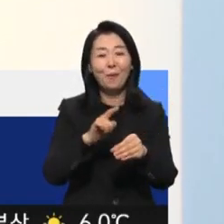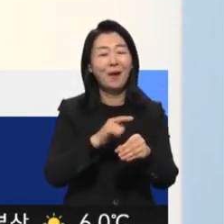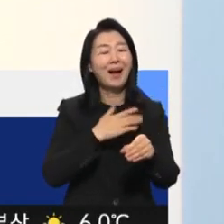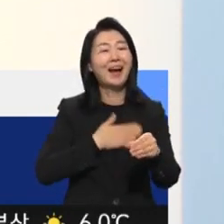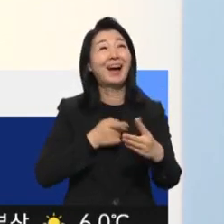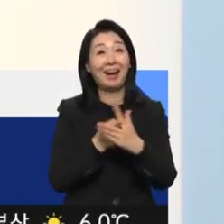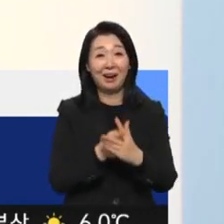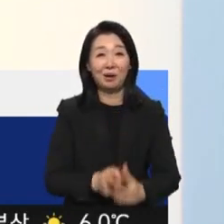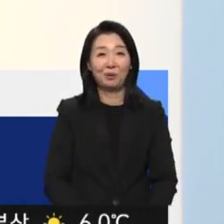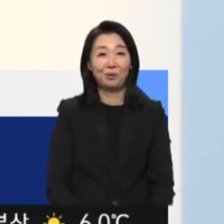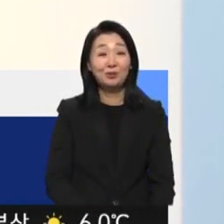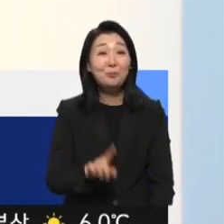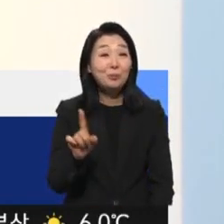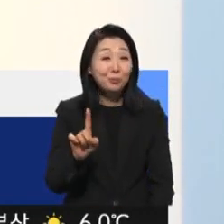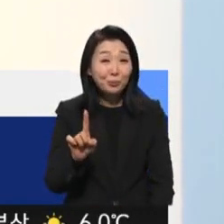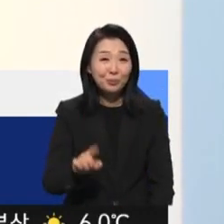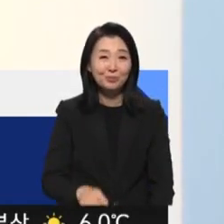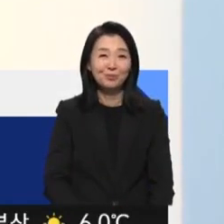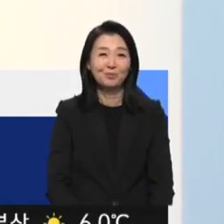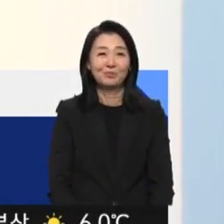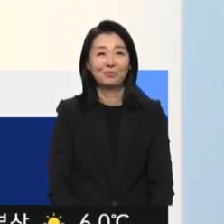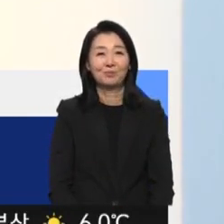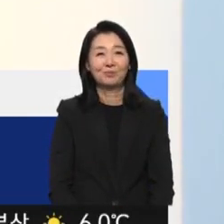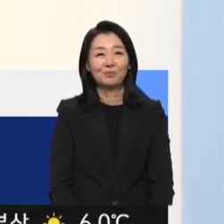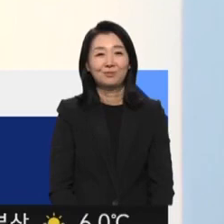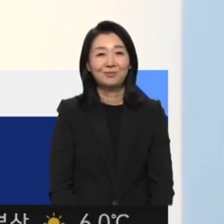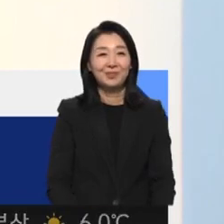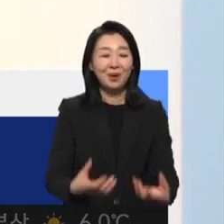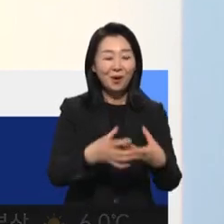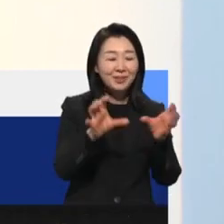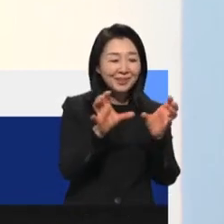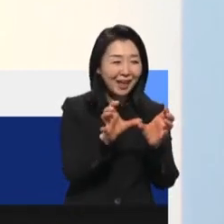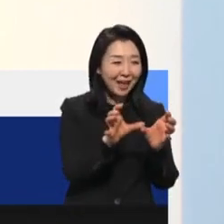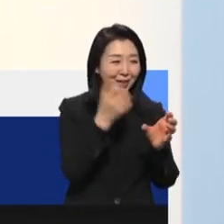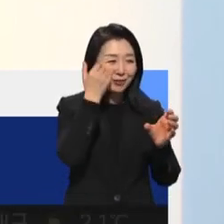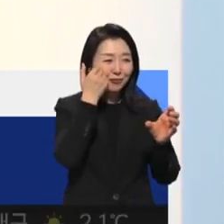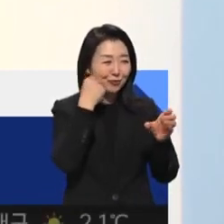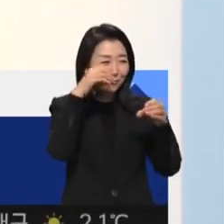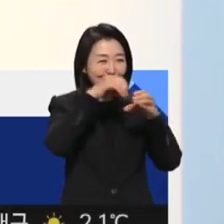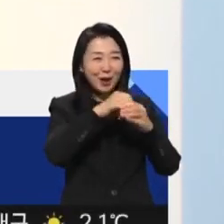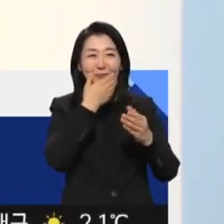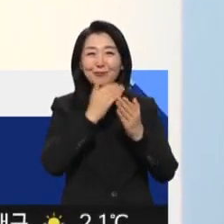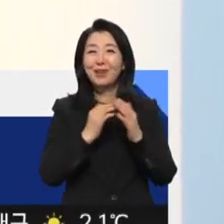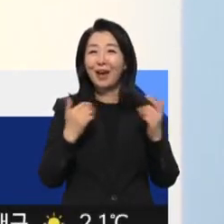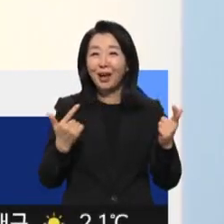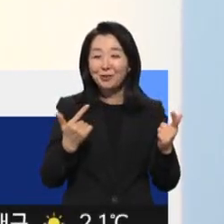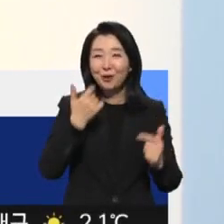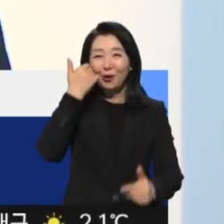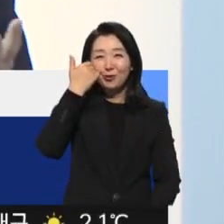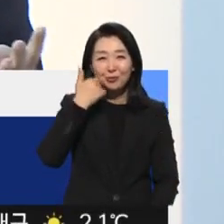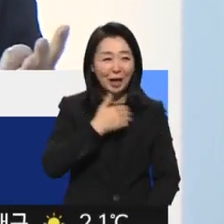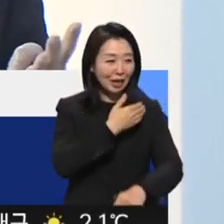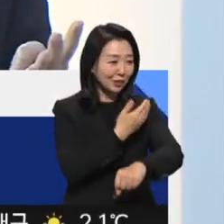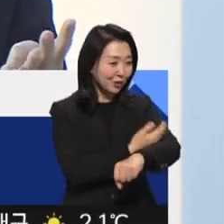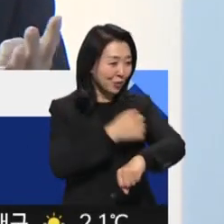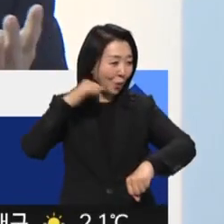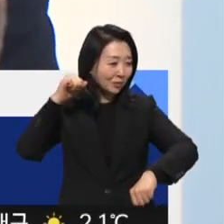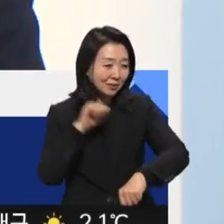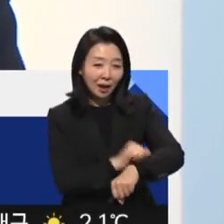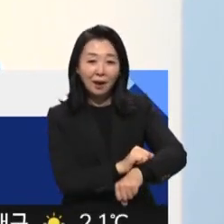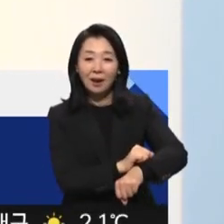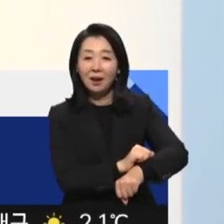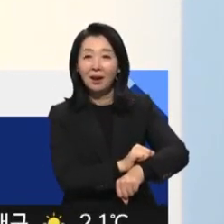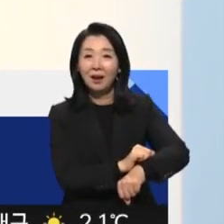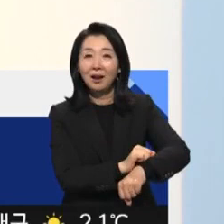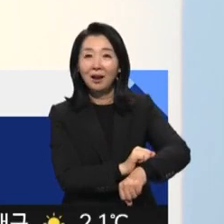알았습니다. 그게 뭐냐면 어느 당 소속이 중요한 게 아니라 누가 더 유능한가,